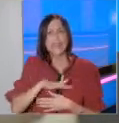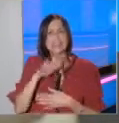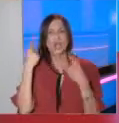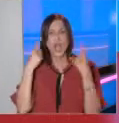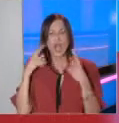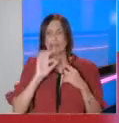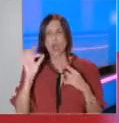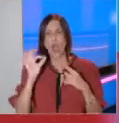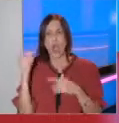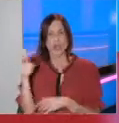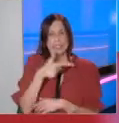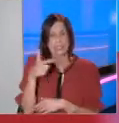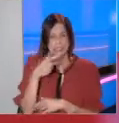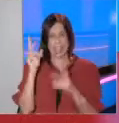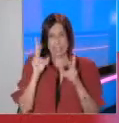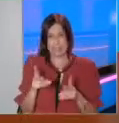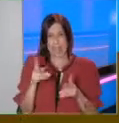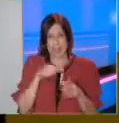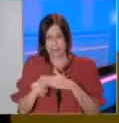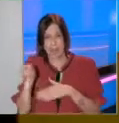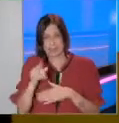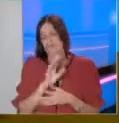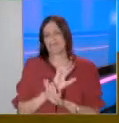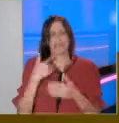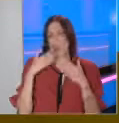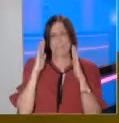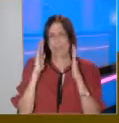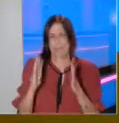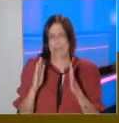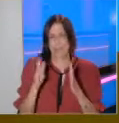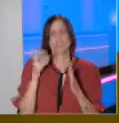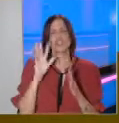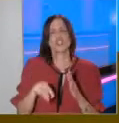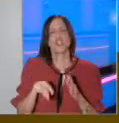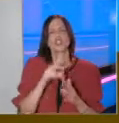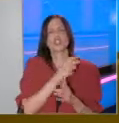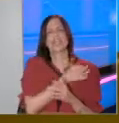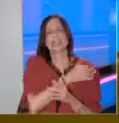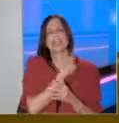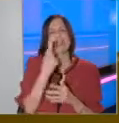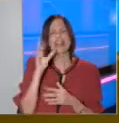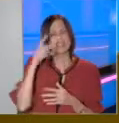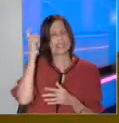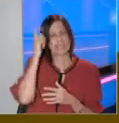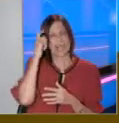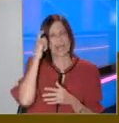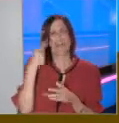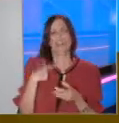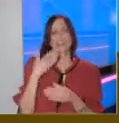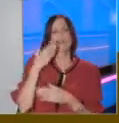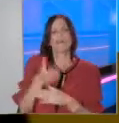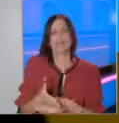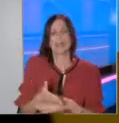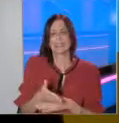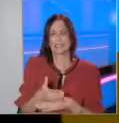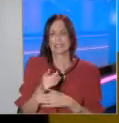שלא מתועדת? אפשר היום להימלט מזה? אני לא מאמין שיש קצין אחד שיש לו שכל בקוד קודו שנכנס